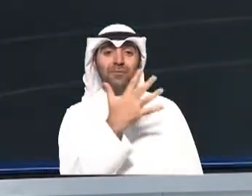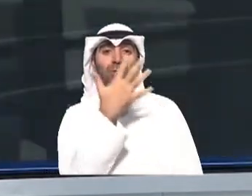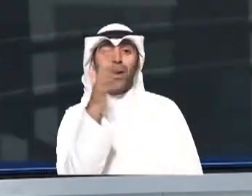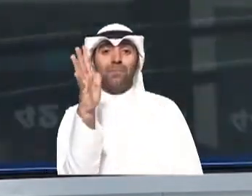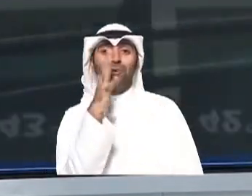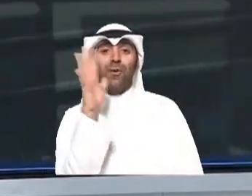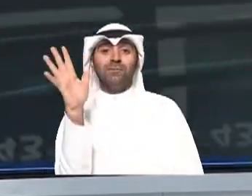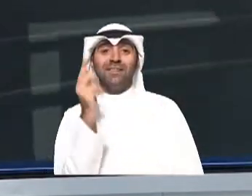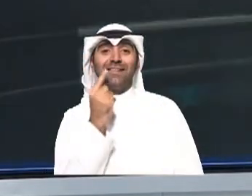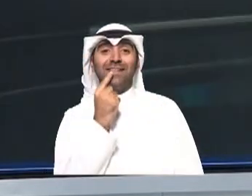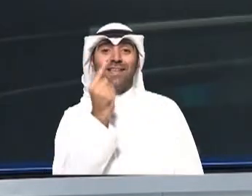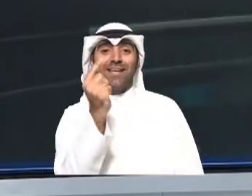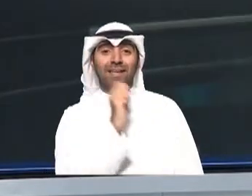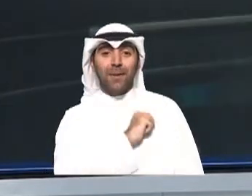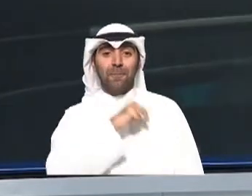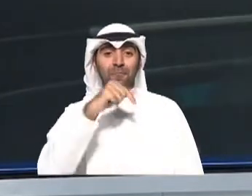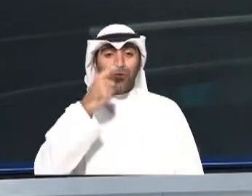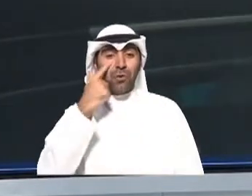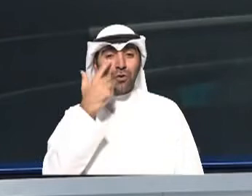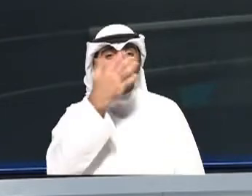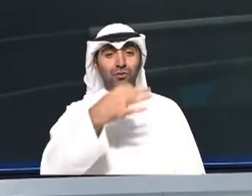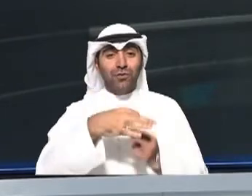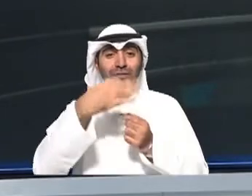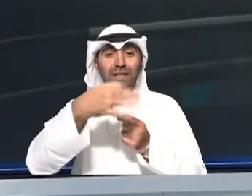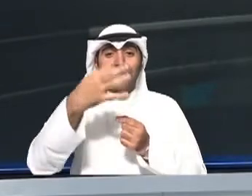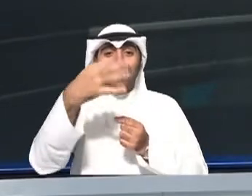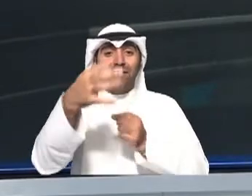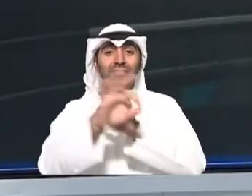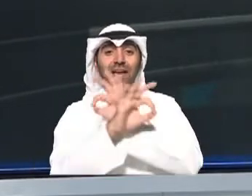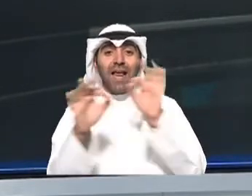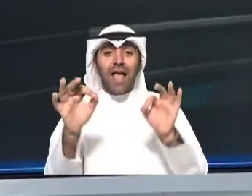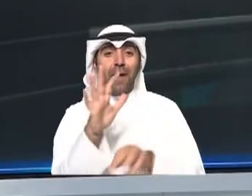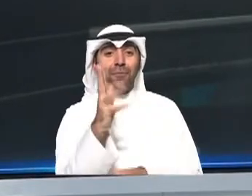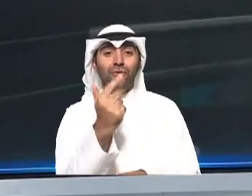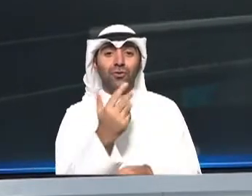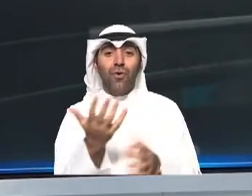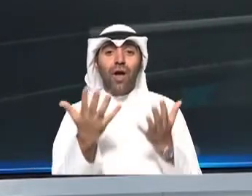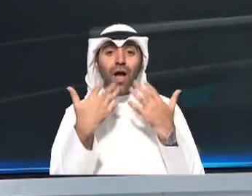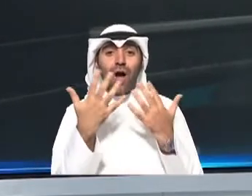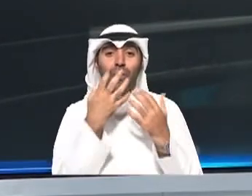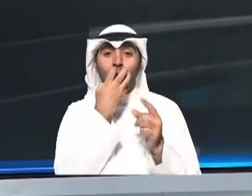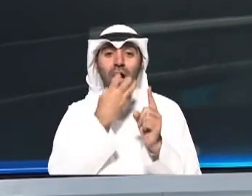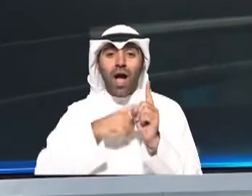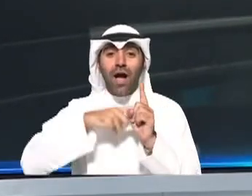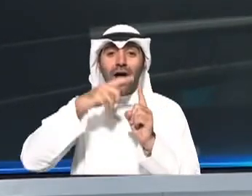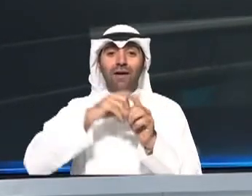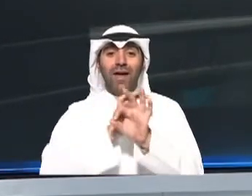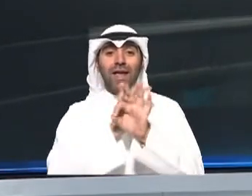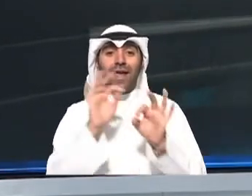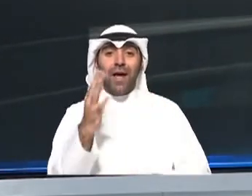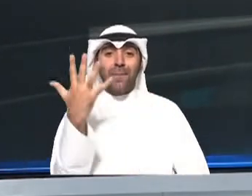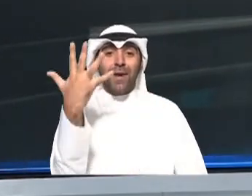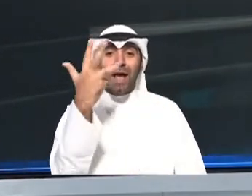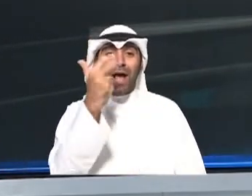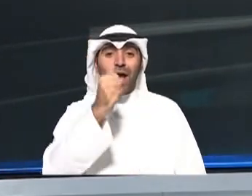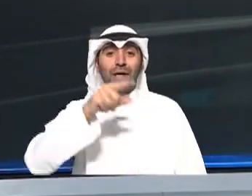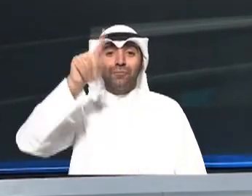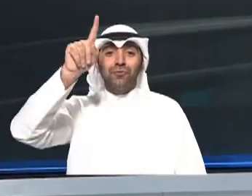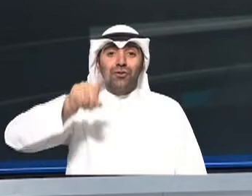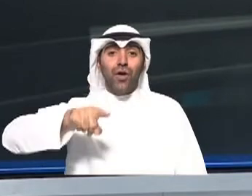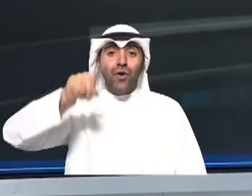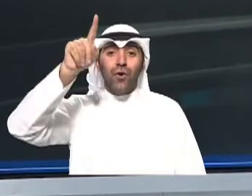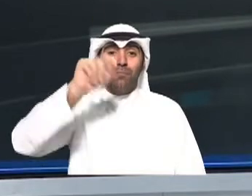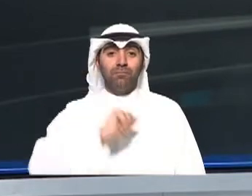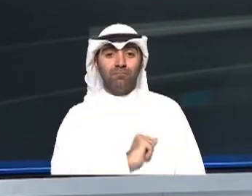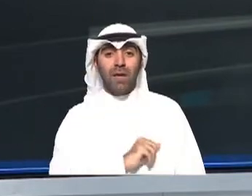5:55. بالنسبة للطقس المتوقع لمدينة الكويت خلال الخمس أيام القادمة، السماء صافية بشكل عام، استمرار في رياح الكوس طول هذا